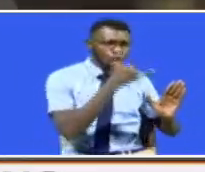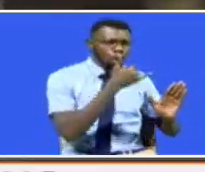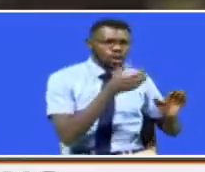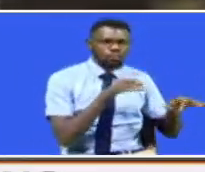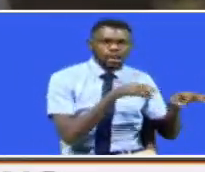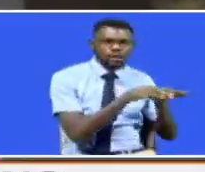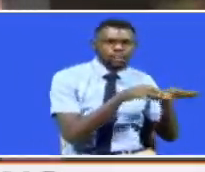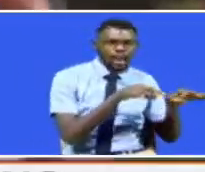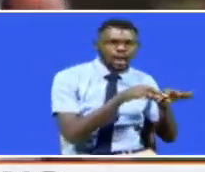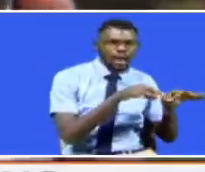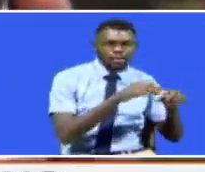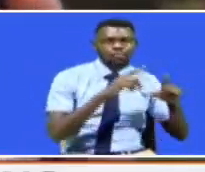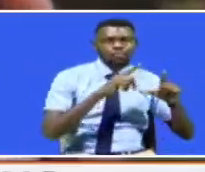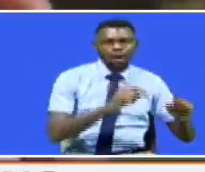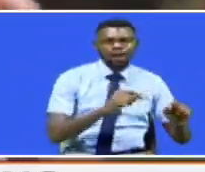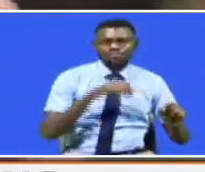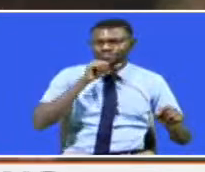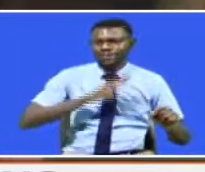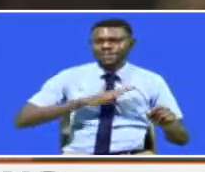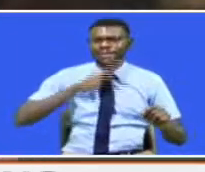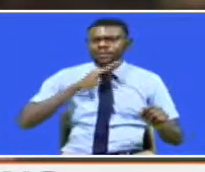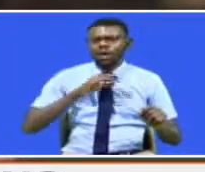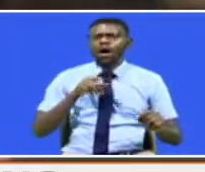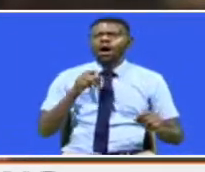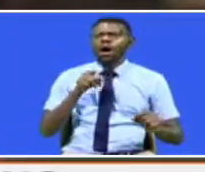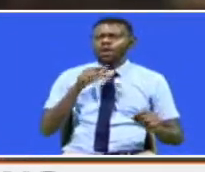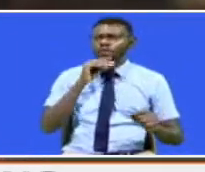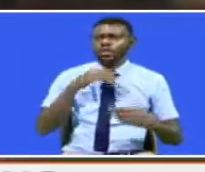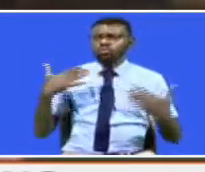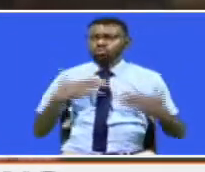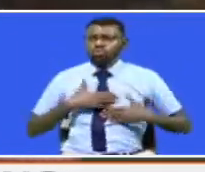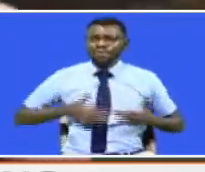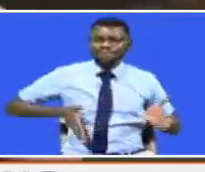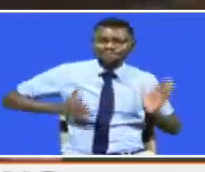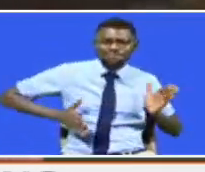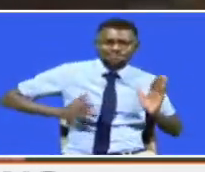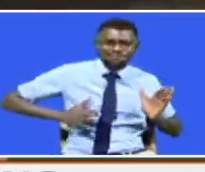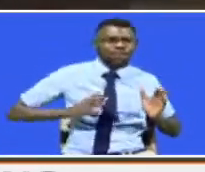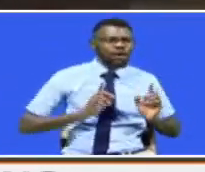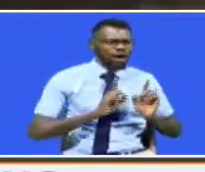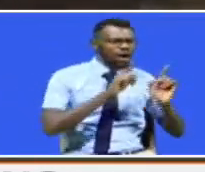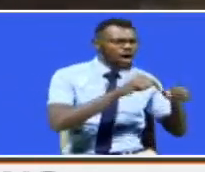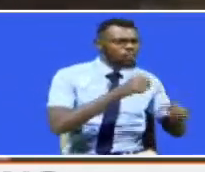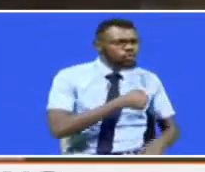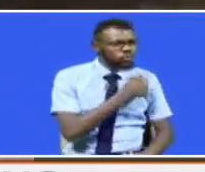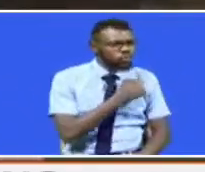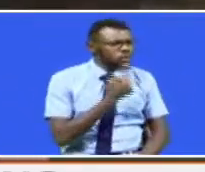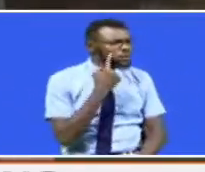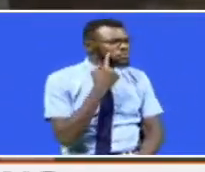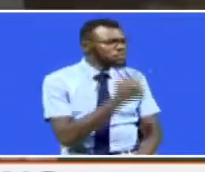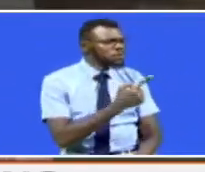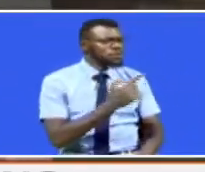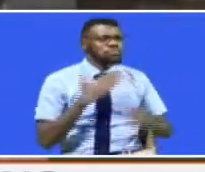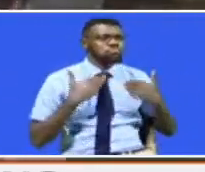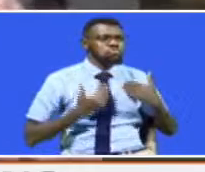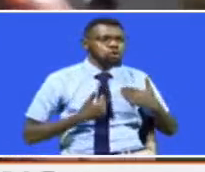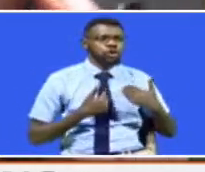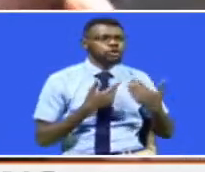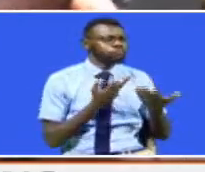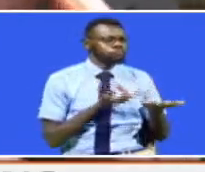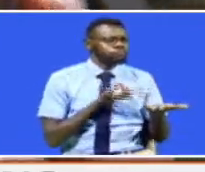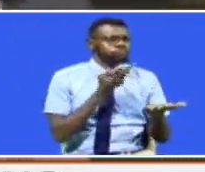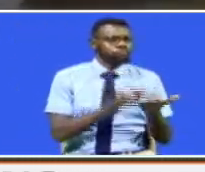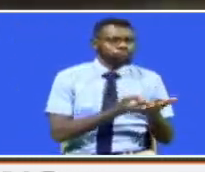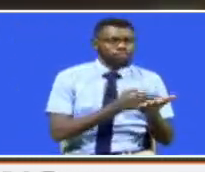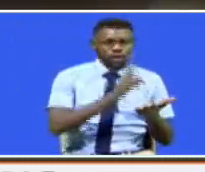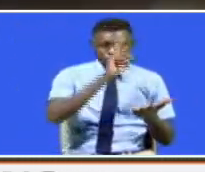mwanawe. Alikimbia katika hospitali ya Night Angle ambapo mwili wa Fanuel ulikuwa umelazwa baada ya kuletwa na maafisa wa polisi. Baadhi ya familia